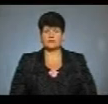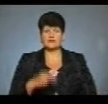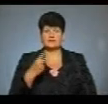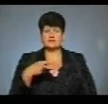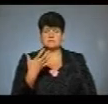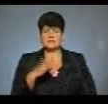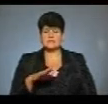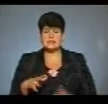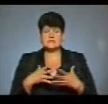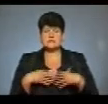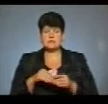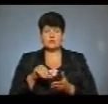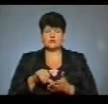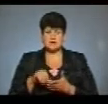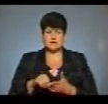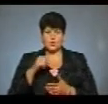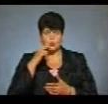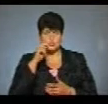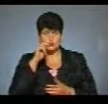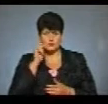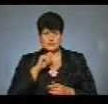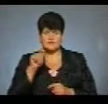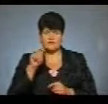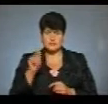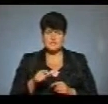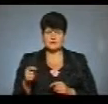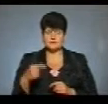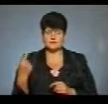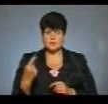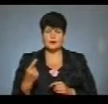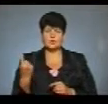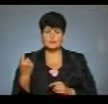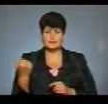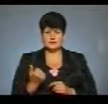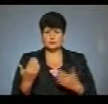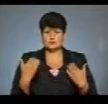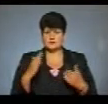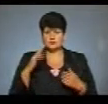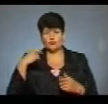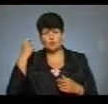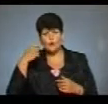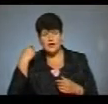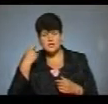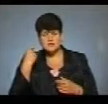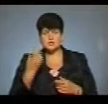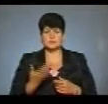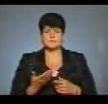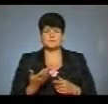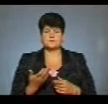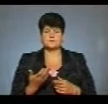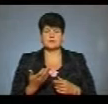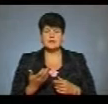П'ять дітей зі сімей учасників російсько-української війни з Тернопільщини тиждень відпочиватимуть у Туреччині в провінції